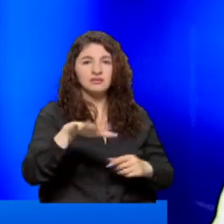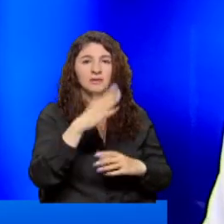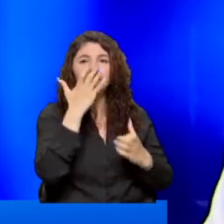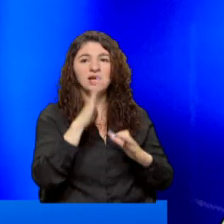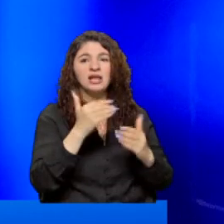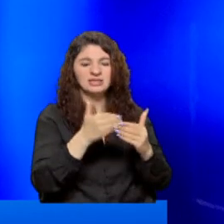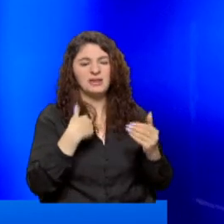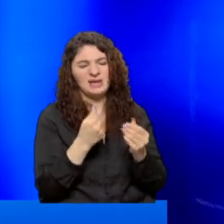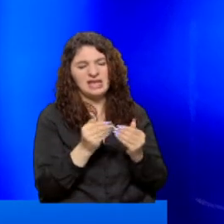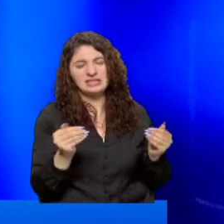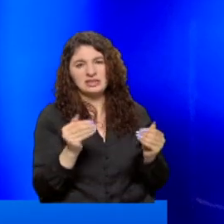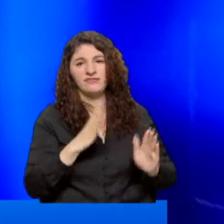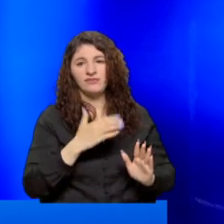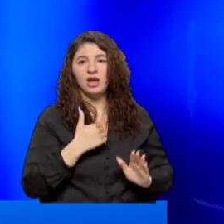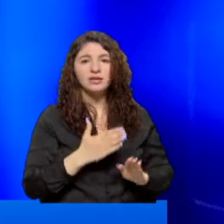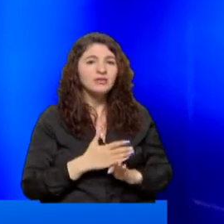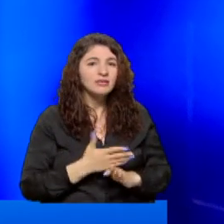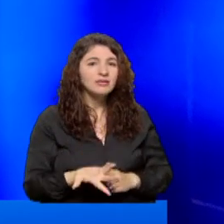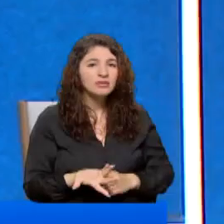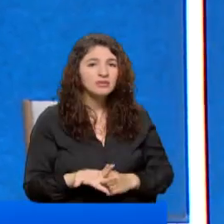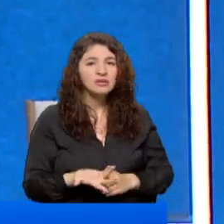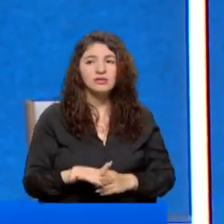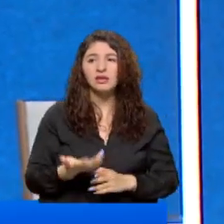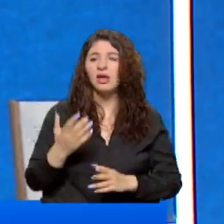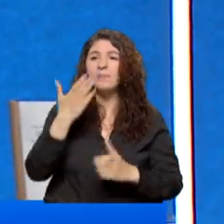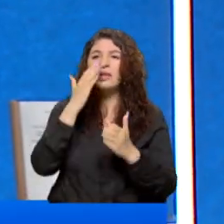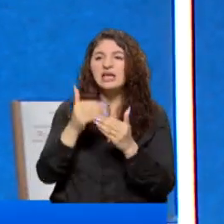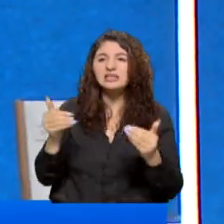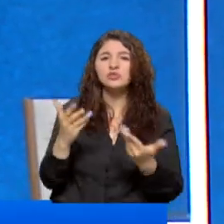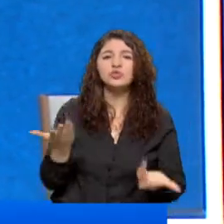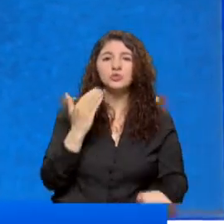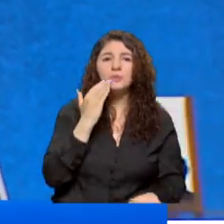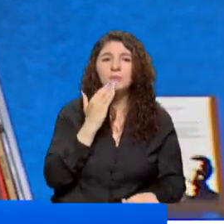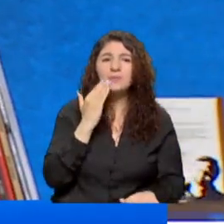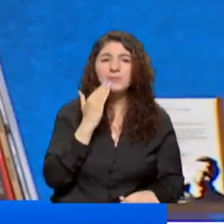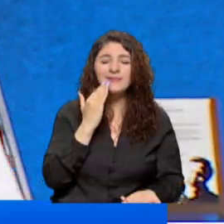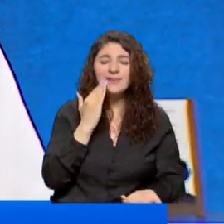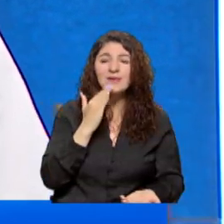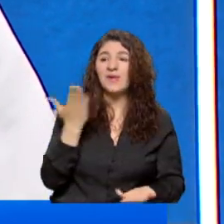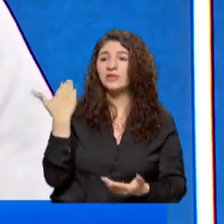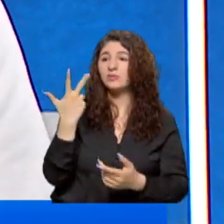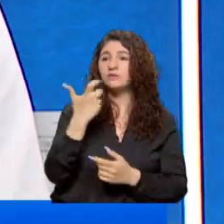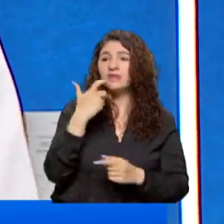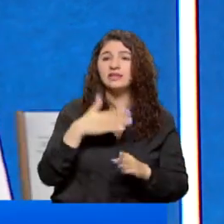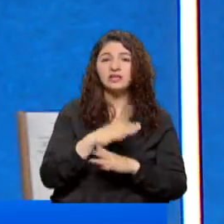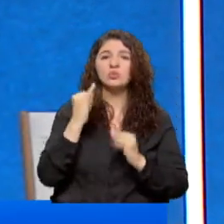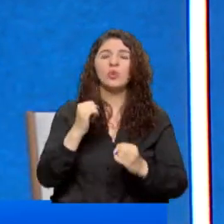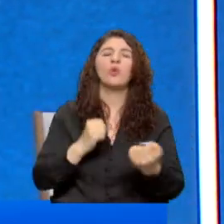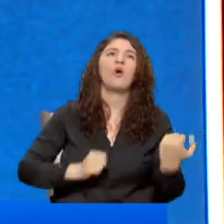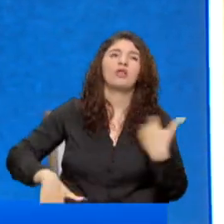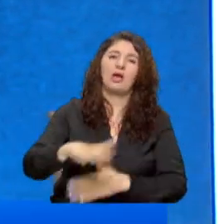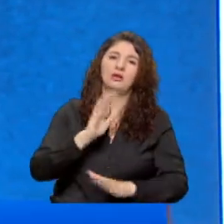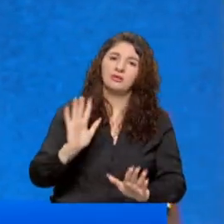insanlar beklentim sınırlı niye beklenti sınırlı Çünkü geçtiğimiz üç yıl gerçekten bir